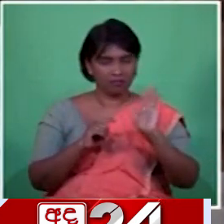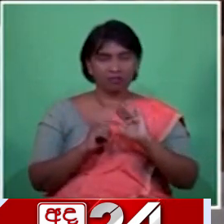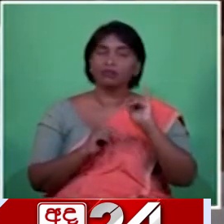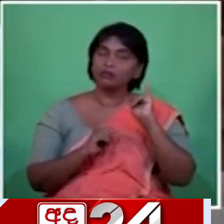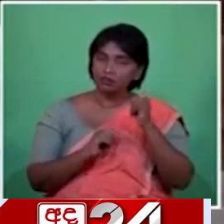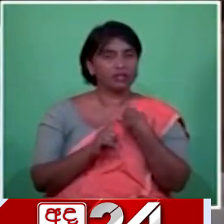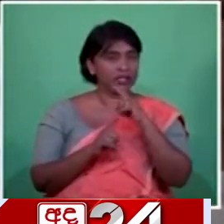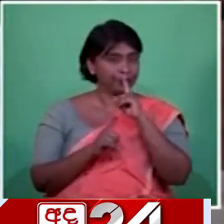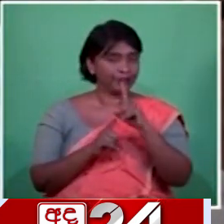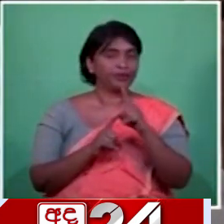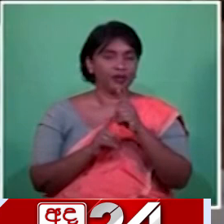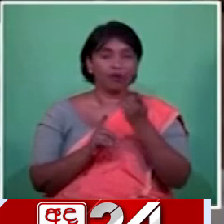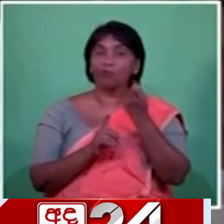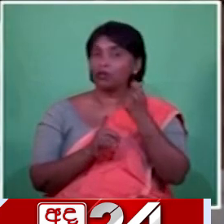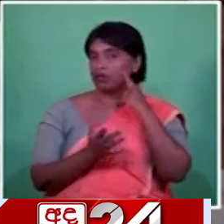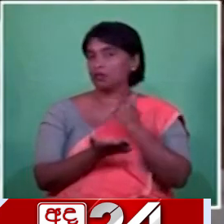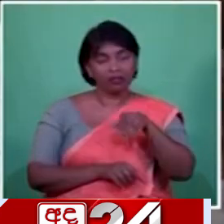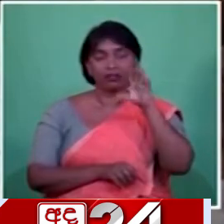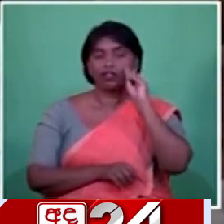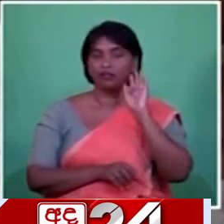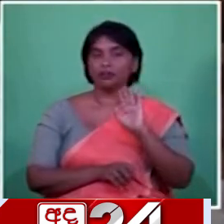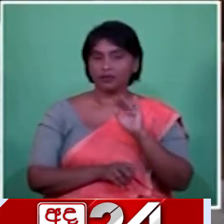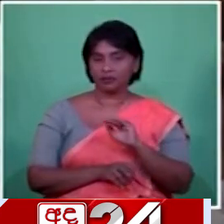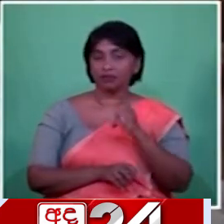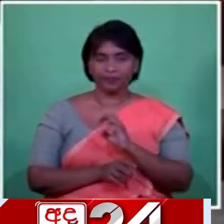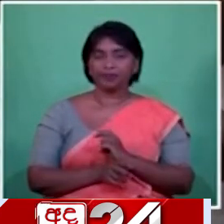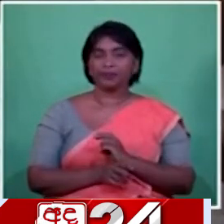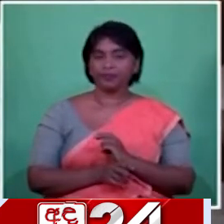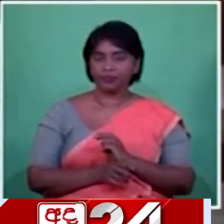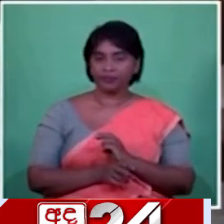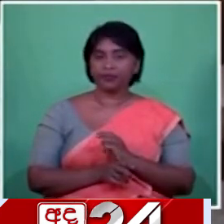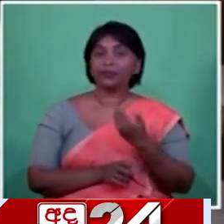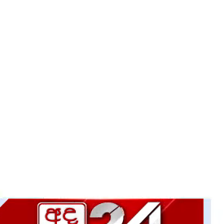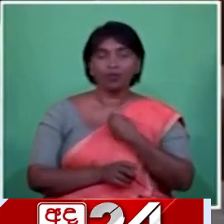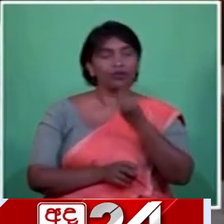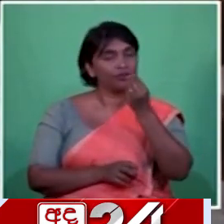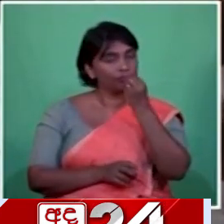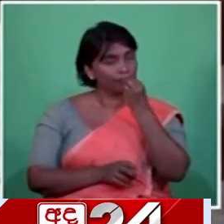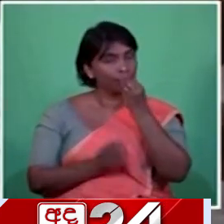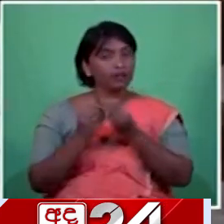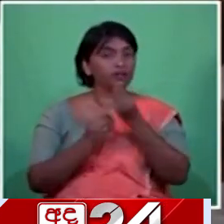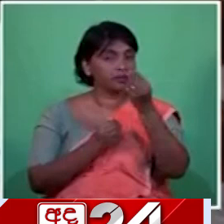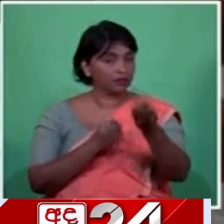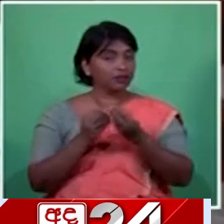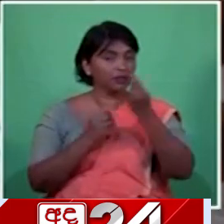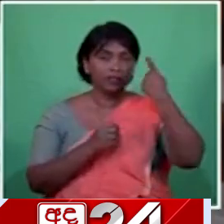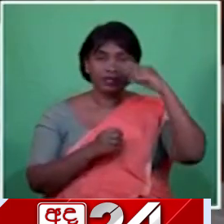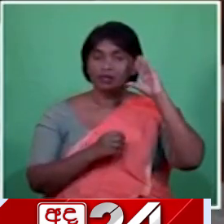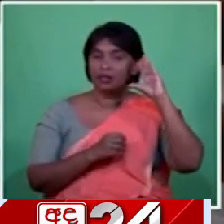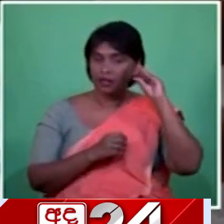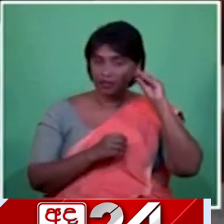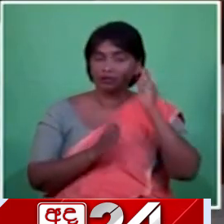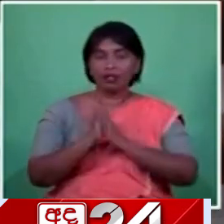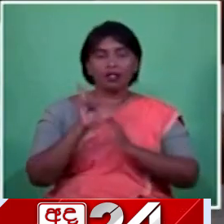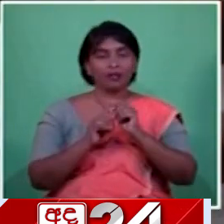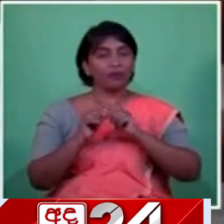යම් අංශවල මූල්‍යමය අර්බුදයක් පවතිනවා. ව්‍යාජයක් නොවේ. අපි ආහාර දෙන ප්‍රමාණය ඊ රාත්‍රියේ අමාත්‍ය